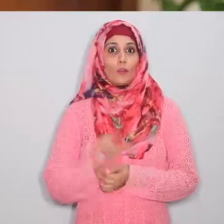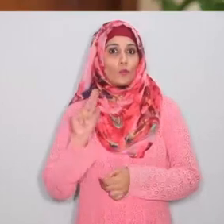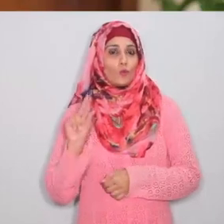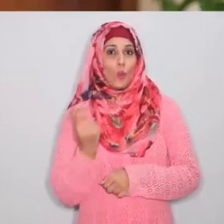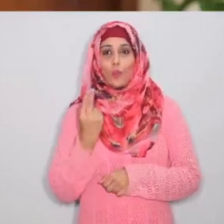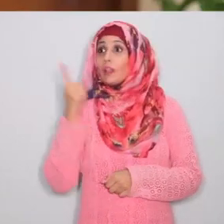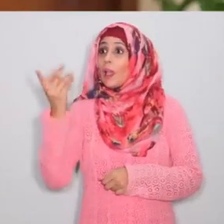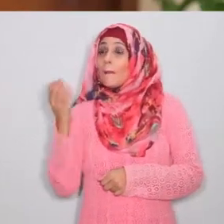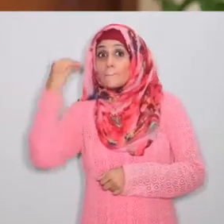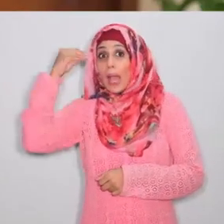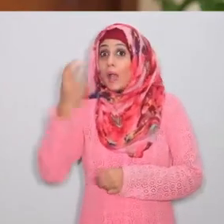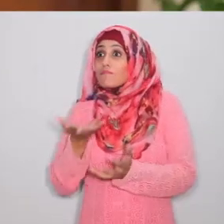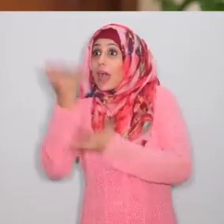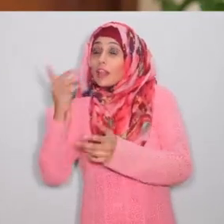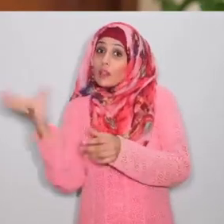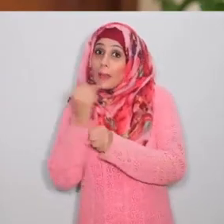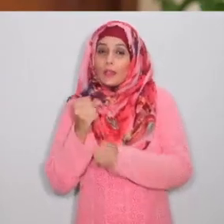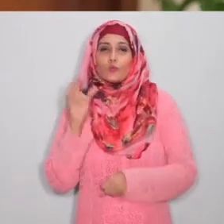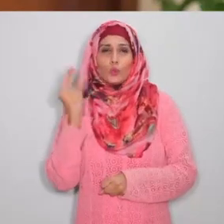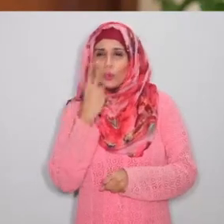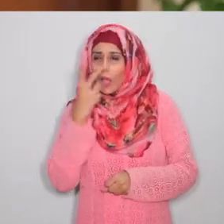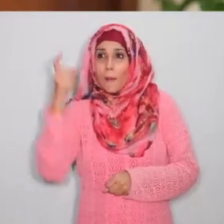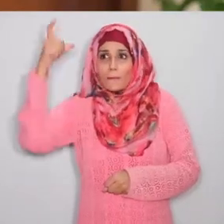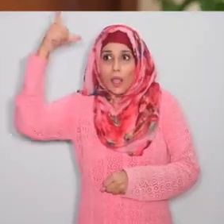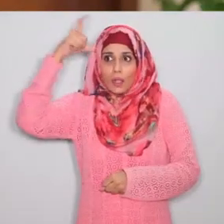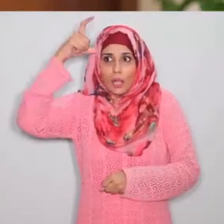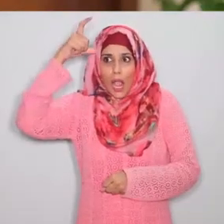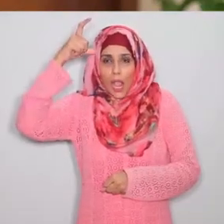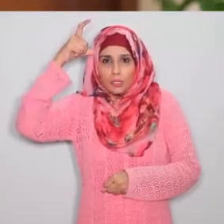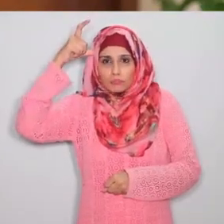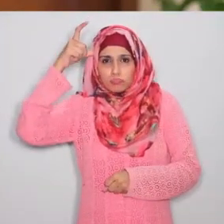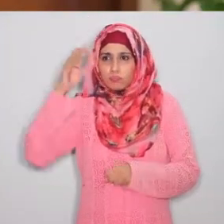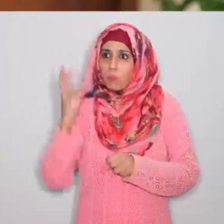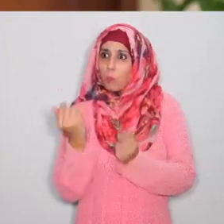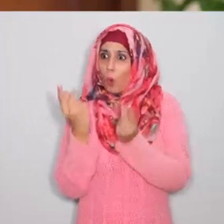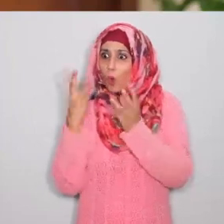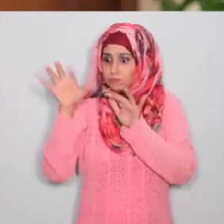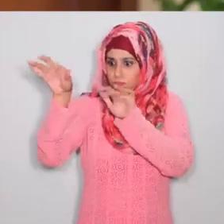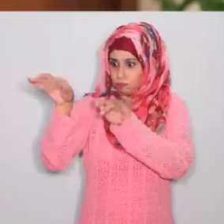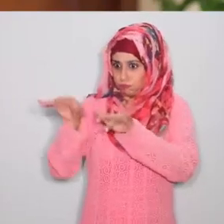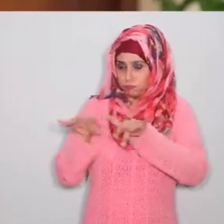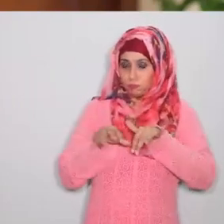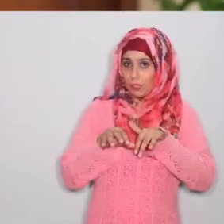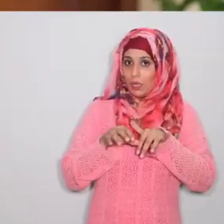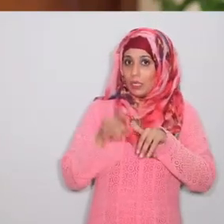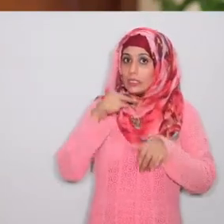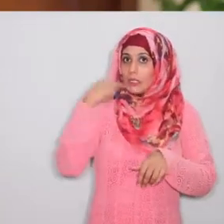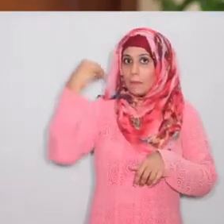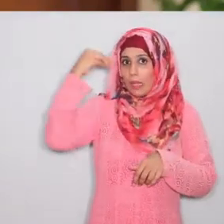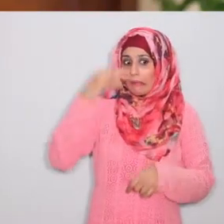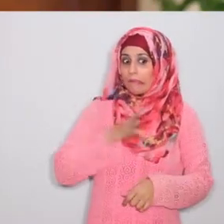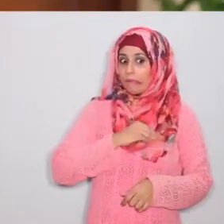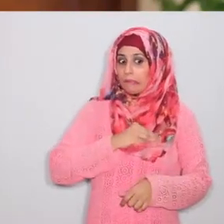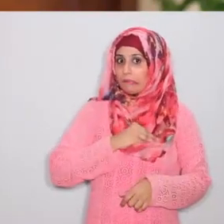के बाद नोनी की नजर नजदीक आते हुए गाय के हुजूम पर पड़ी, वो थोड़ा घबरा गया।